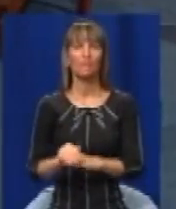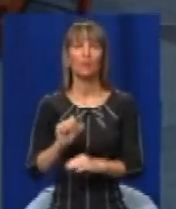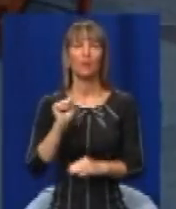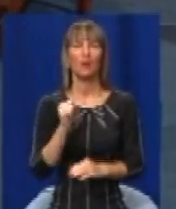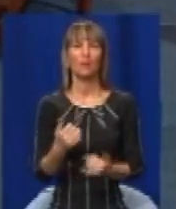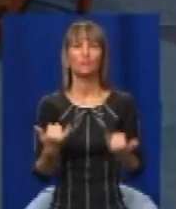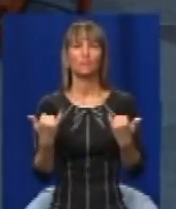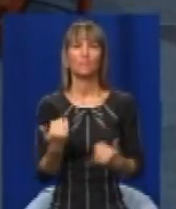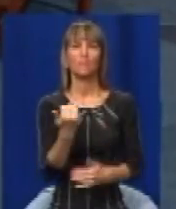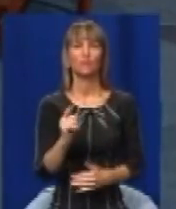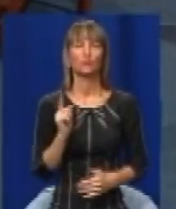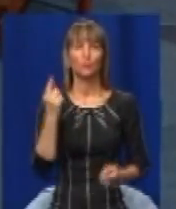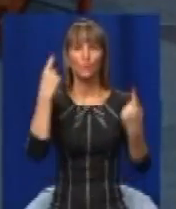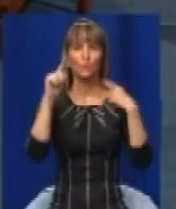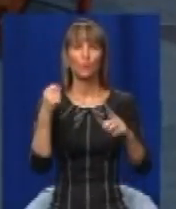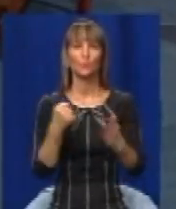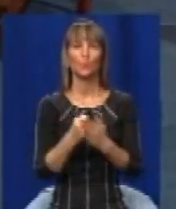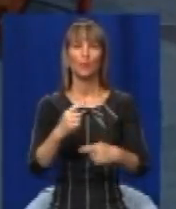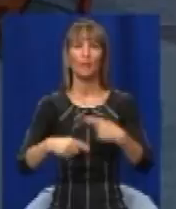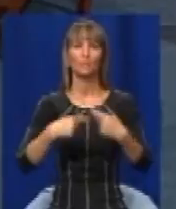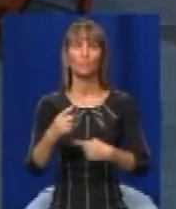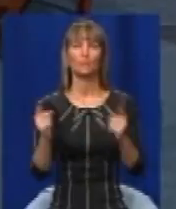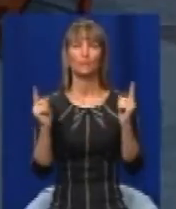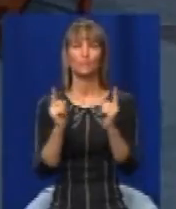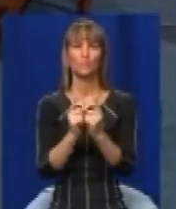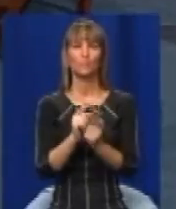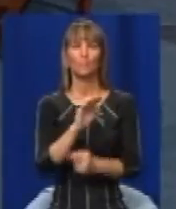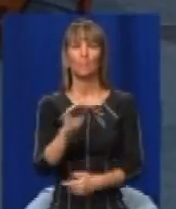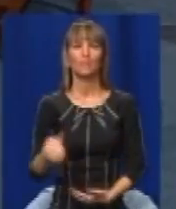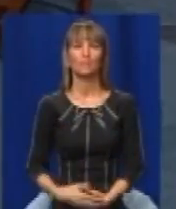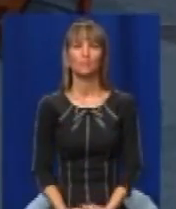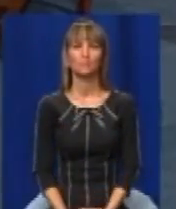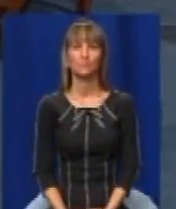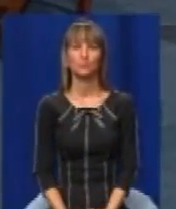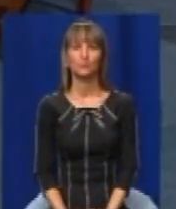Ну а зараз вас чекає мультфільм. До наступних зустрічей. Всім пока!